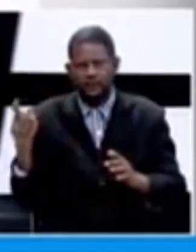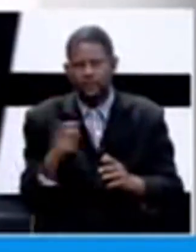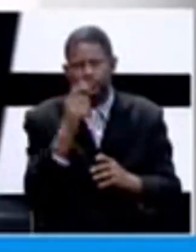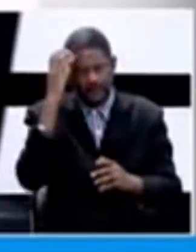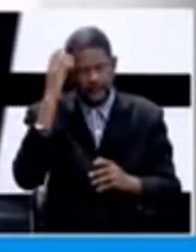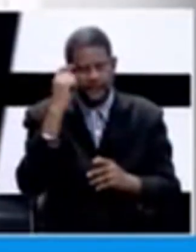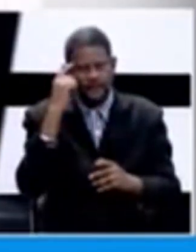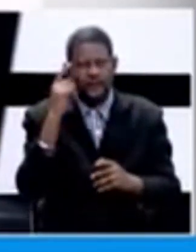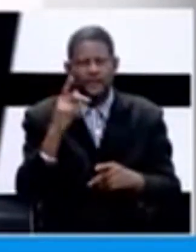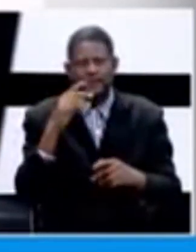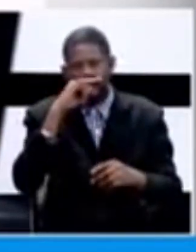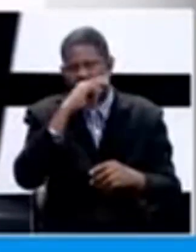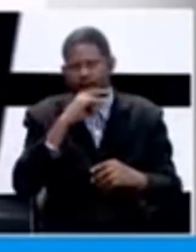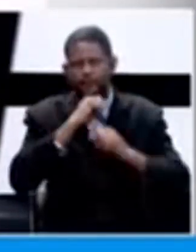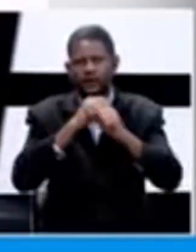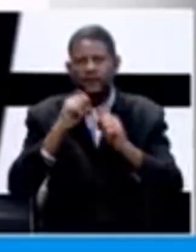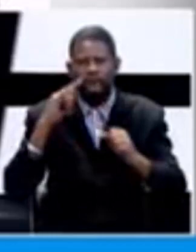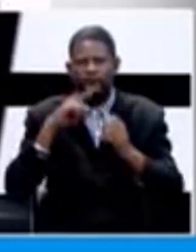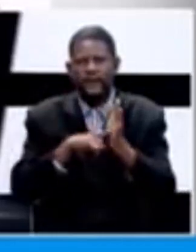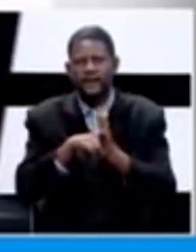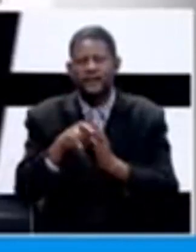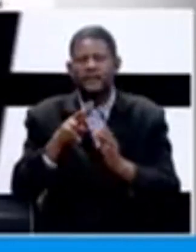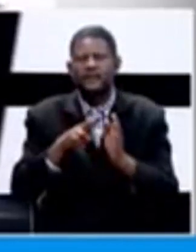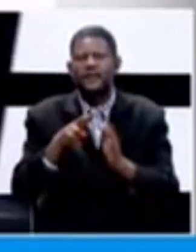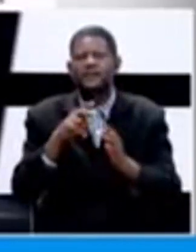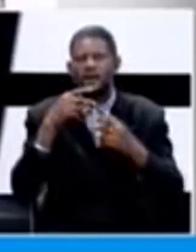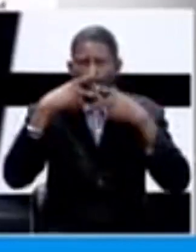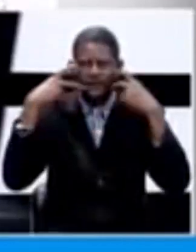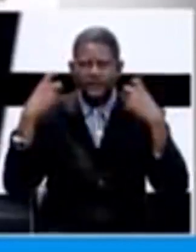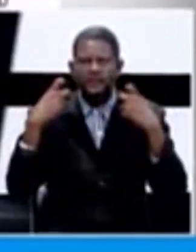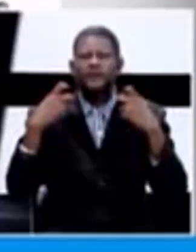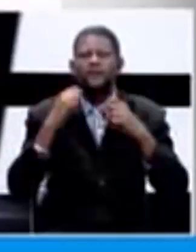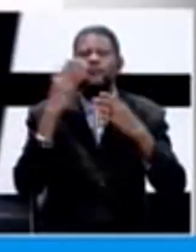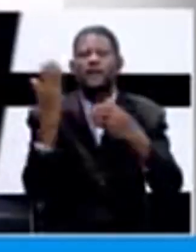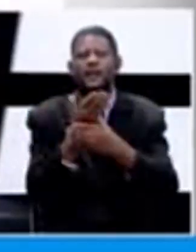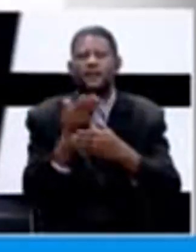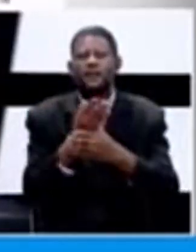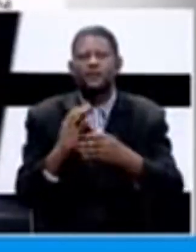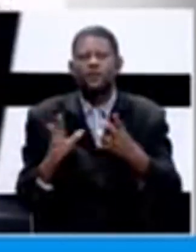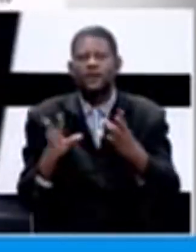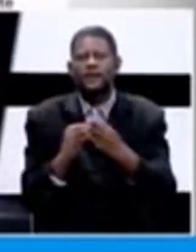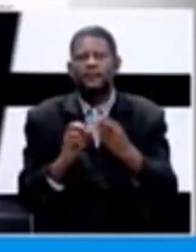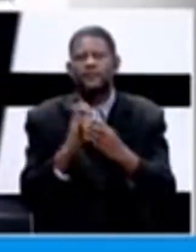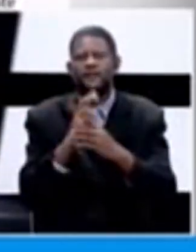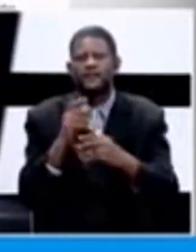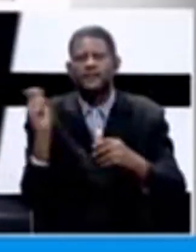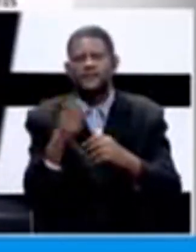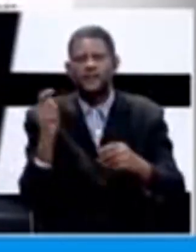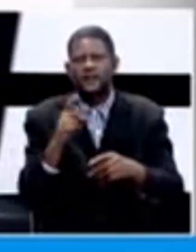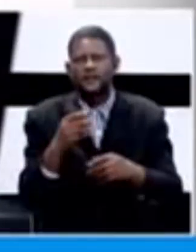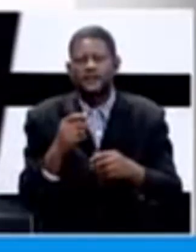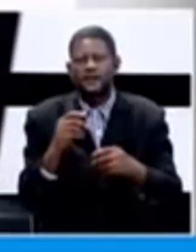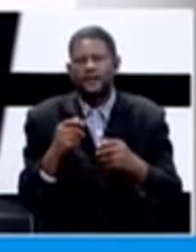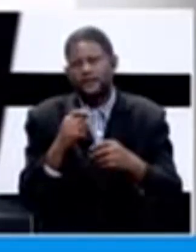ትግራይ ንህፃናት መከላኸል ቫይረስ ኮረና መሸፍን ኣፍን ኣፍንጫን ማለት እውን ማስክ ምኽልካሉ ወራር ዕስለንበጣ ዝረኣቲ ሓረስቶት ትግራይ ንትበልዕ